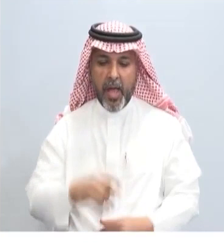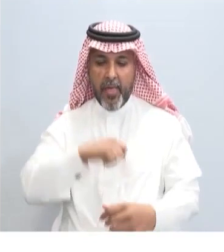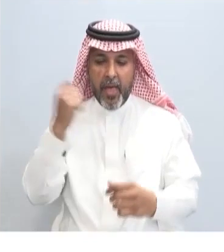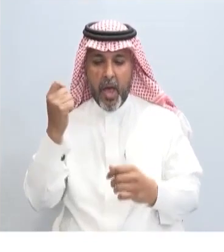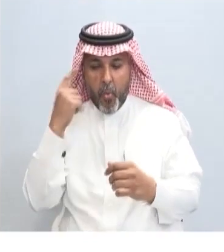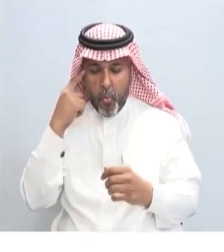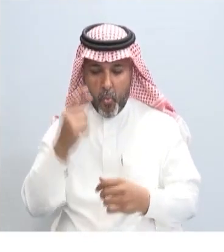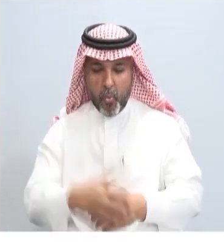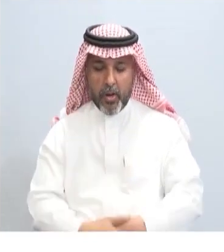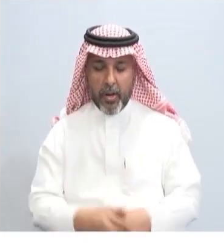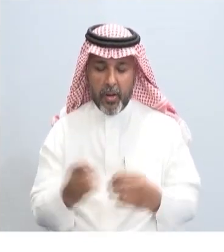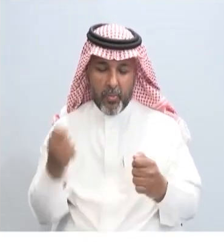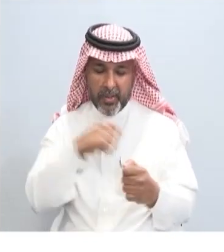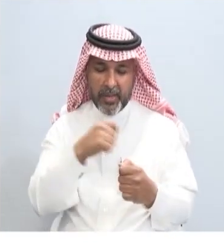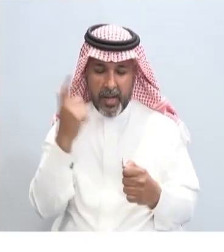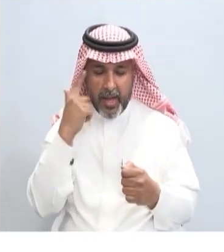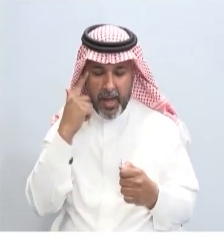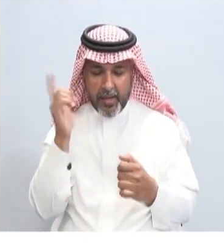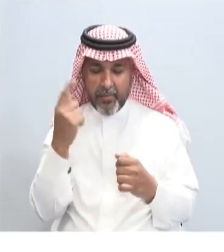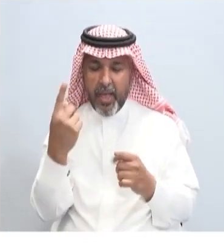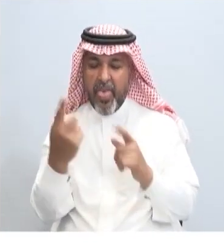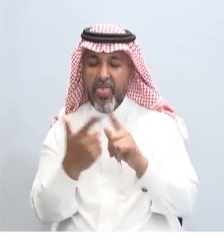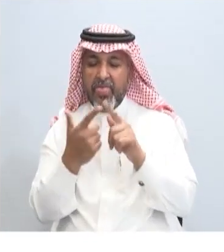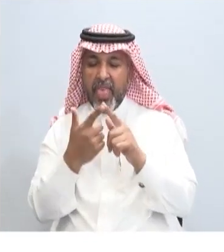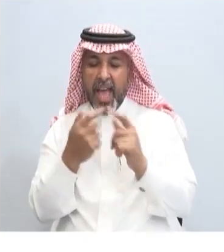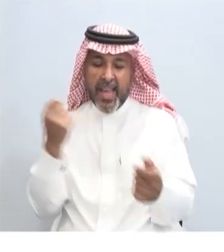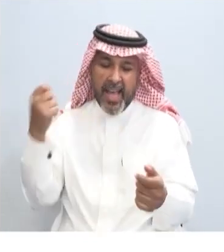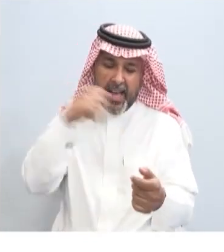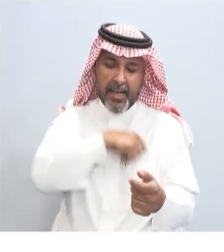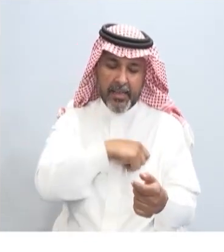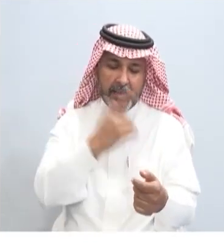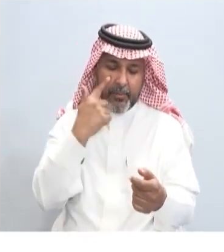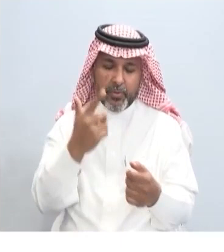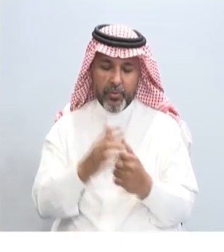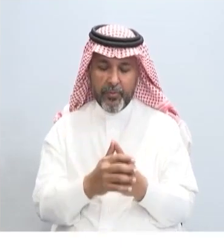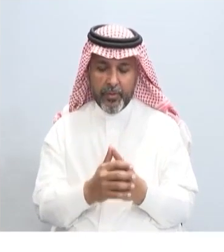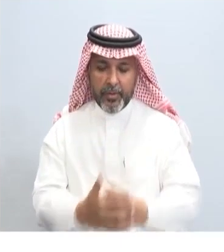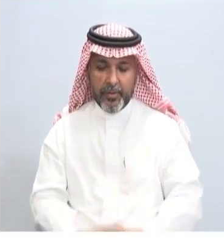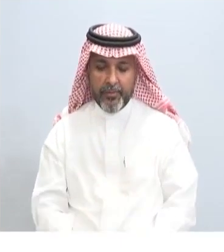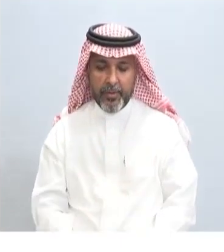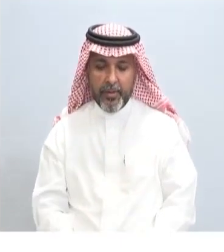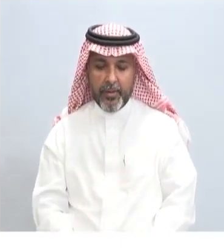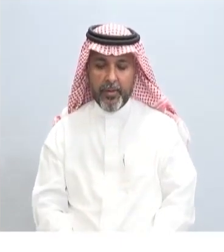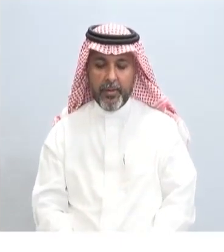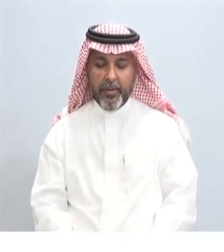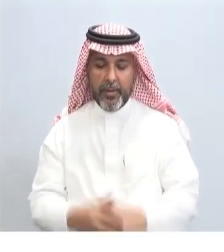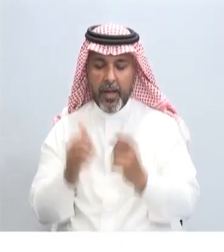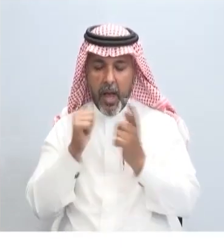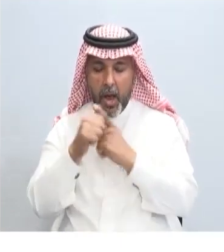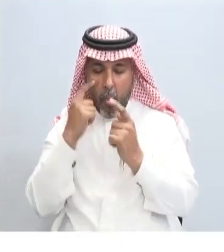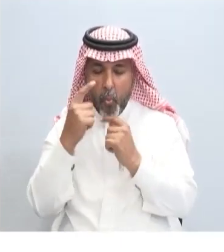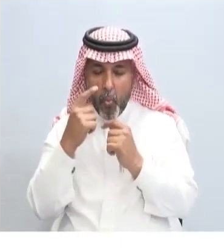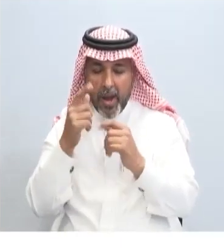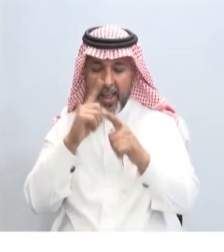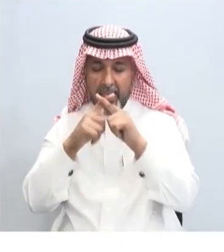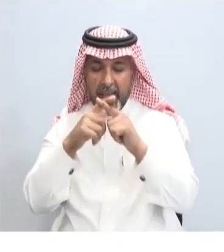الثانيه ان تكون خضراء بشرط ان تكون الاولى خضراء يعني بهذا الشكل فبالتالي انا بقول ان